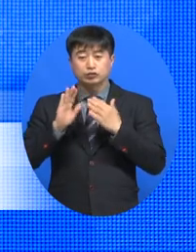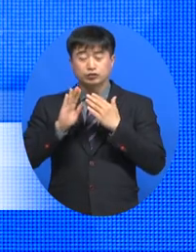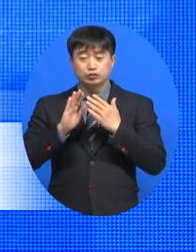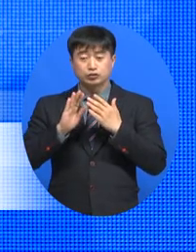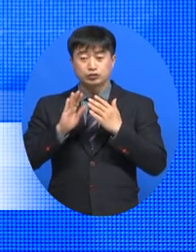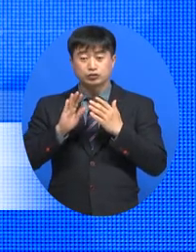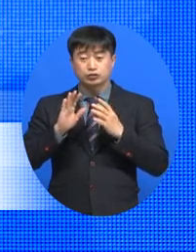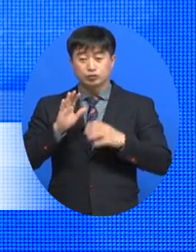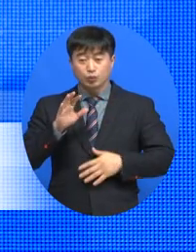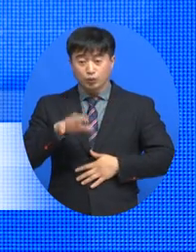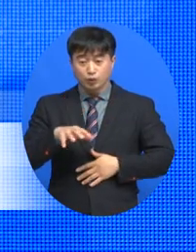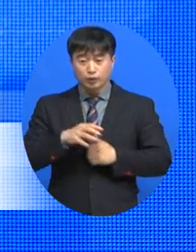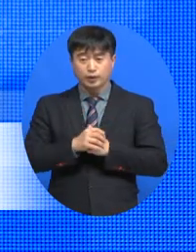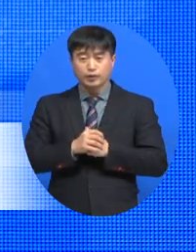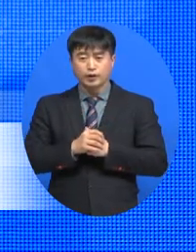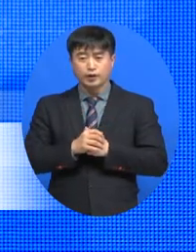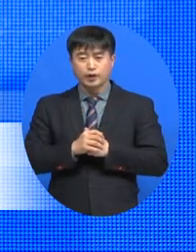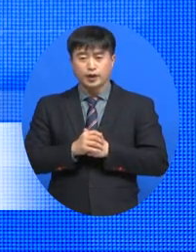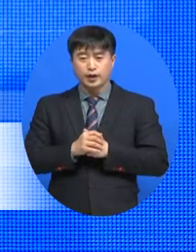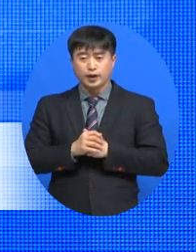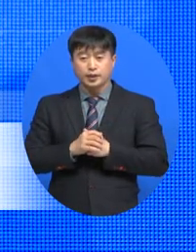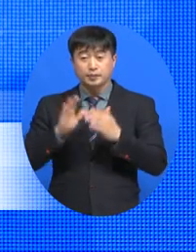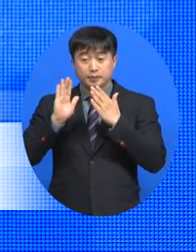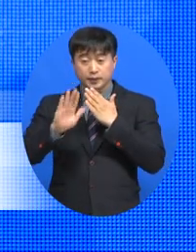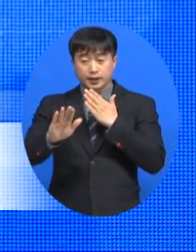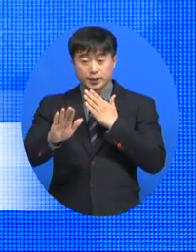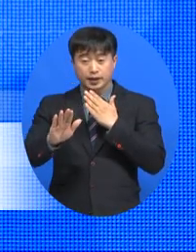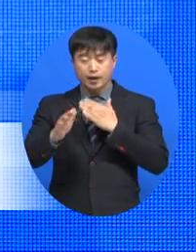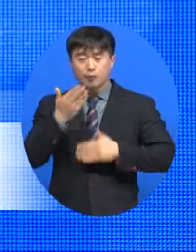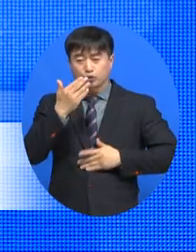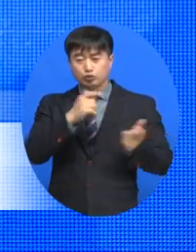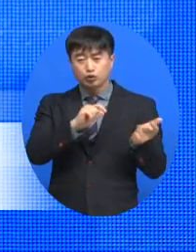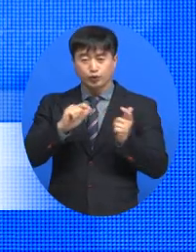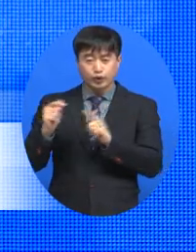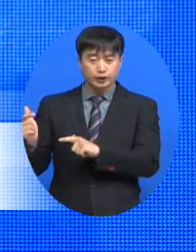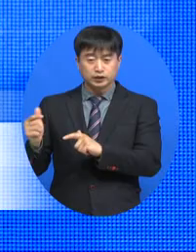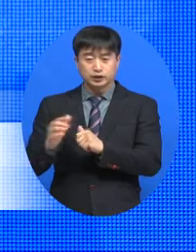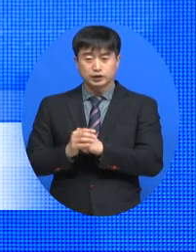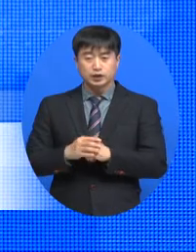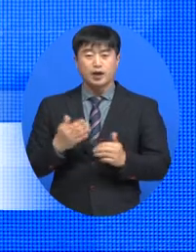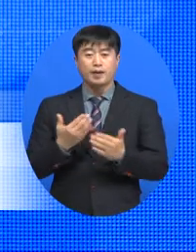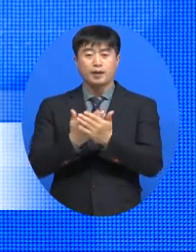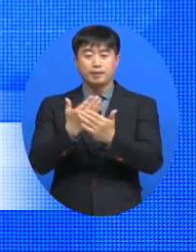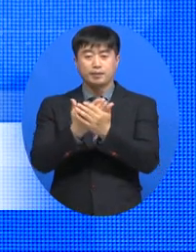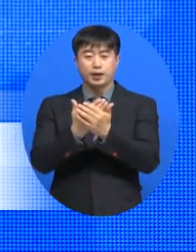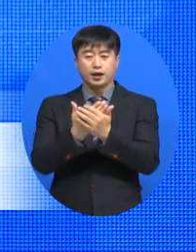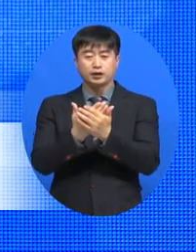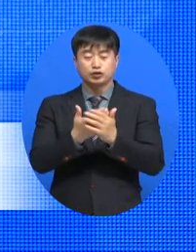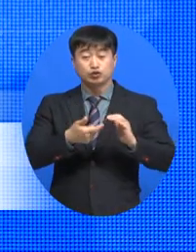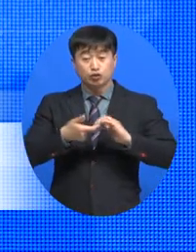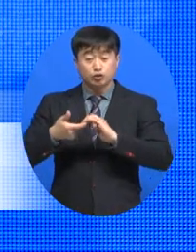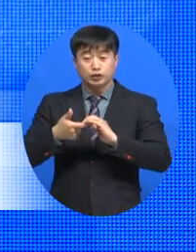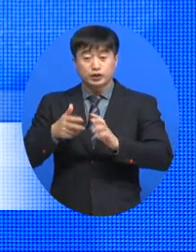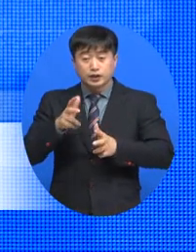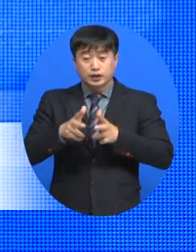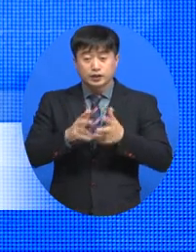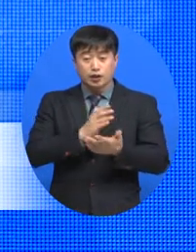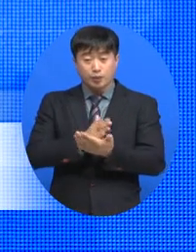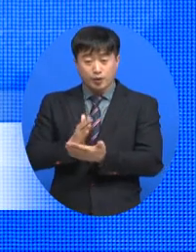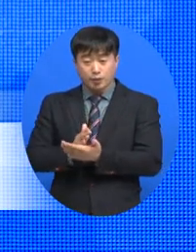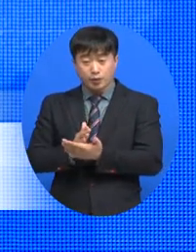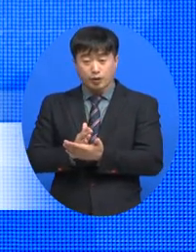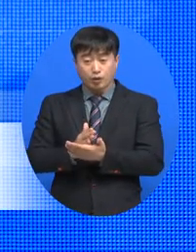그 국에는 미래의 먹거리 성장에 견인이 될